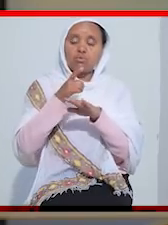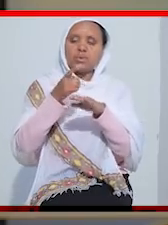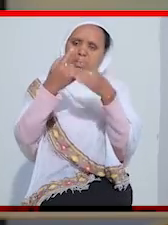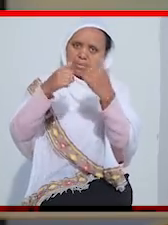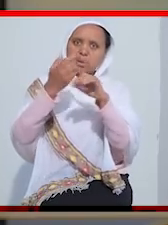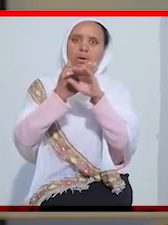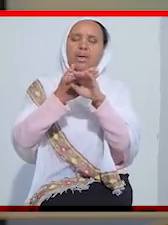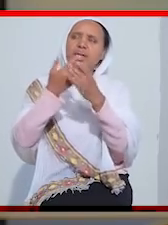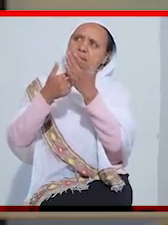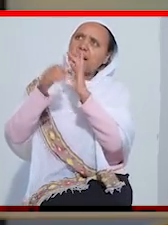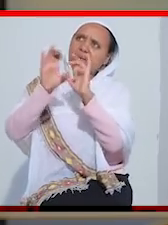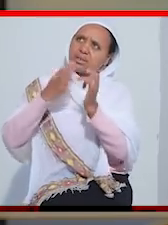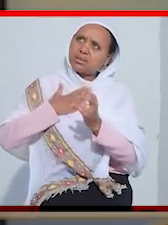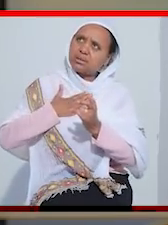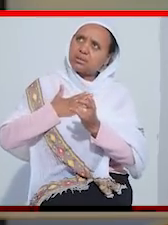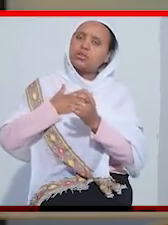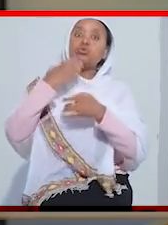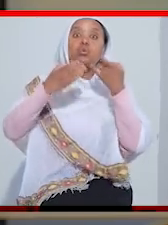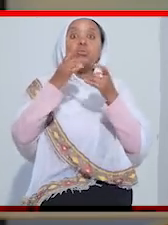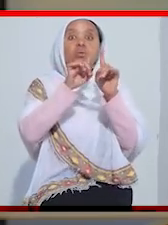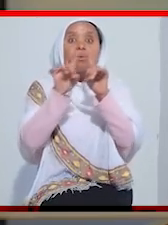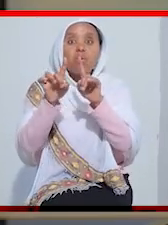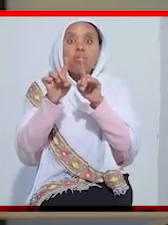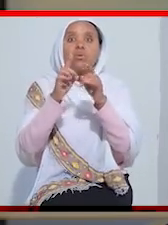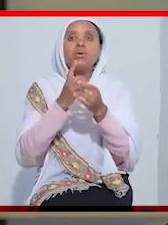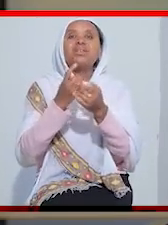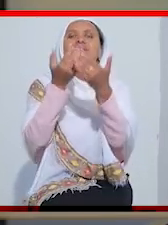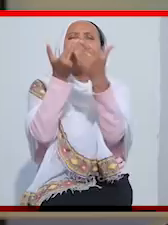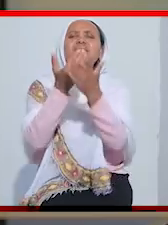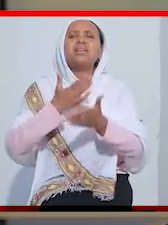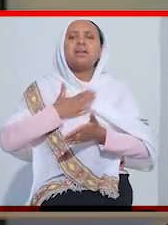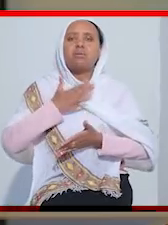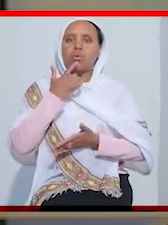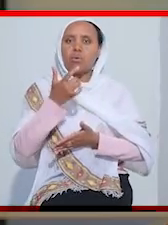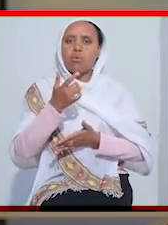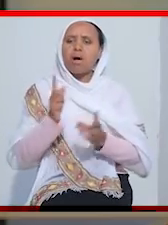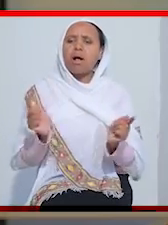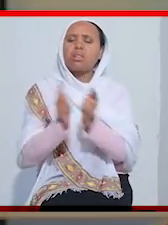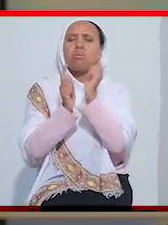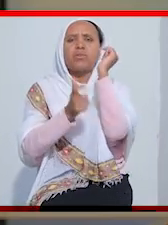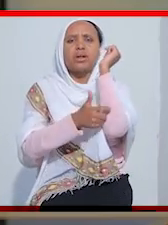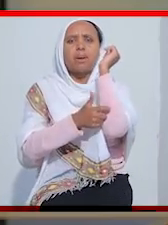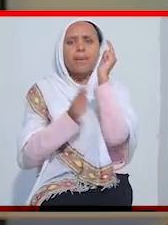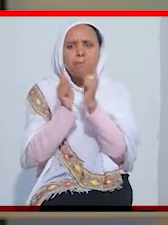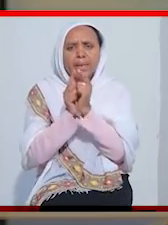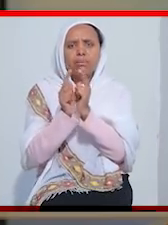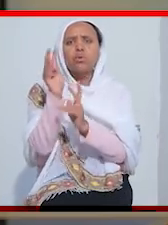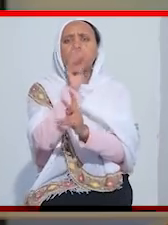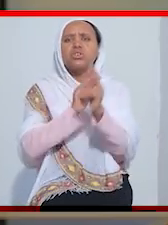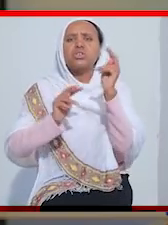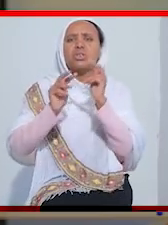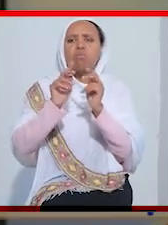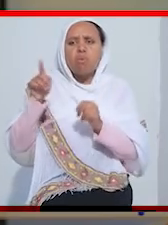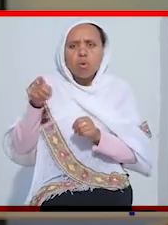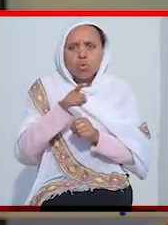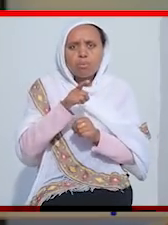ልመናነቱ ስለሚመጣው ይለምናል ይሄን አድርግልኝ ይላል ጩኸቱ ደግሞ ድረስልኝ ብሎ በገጠመው ፈተና በሚገጥመው